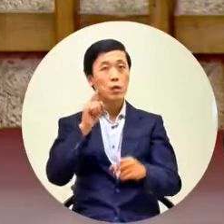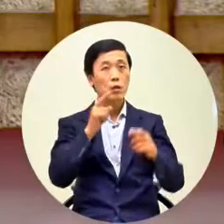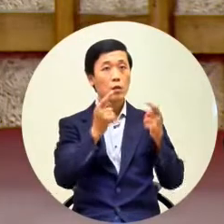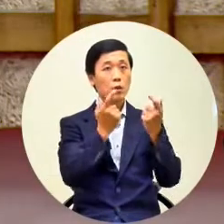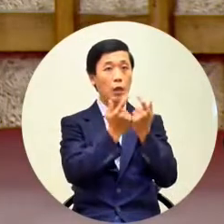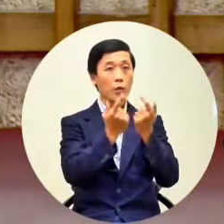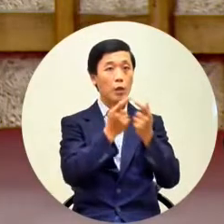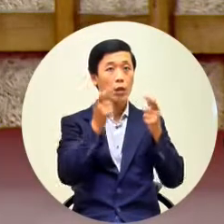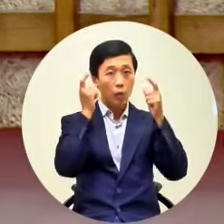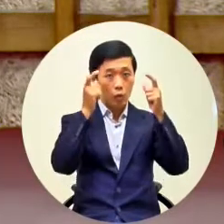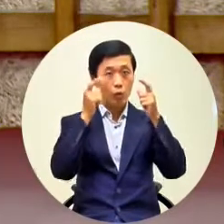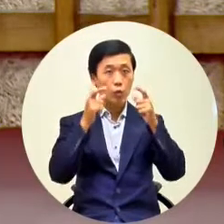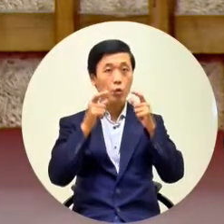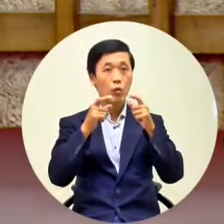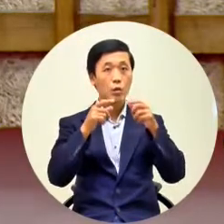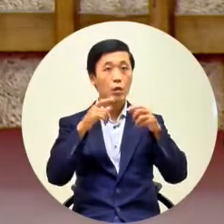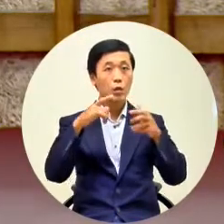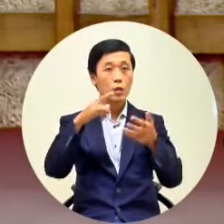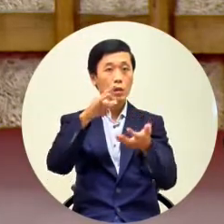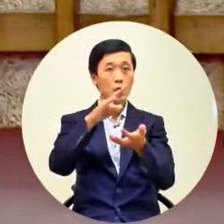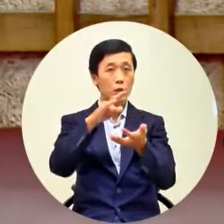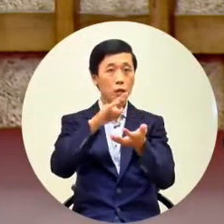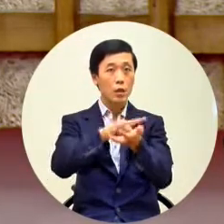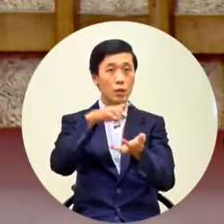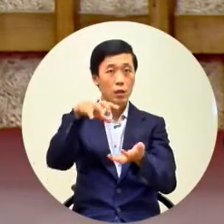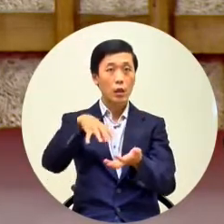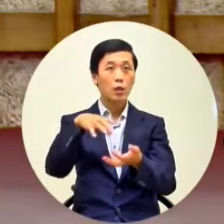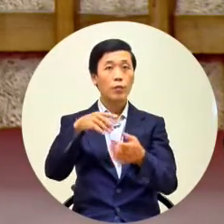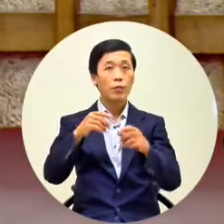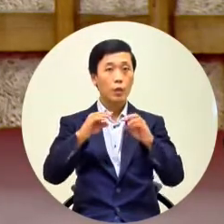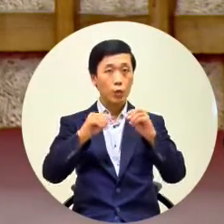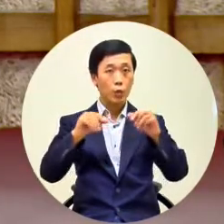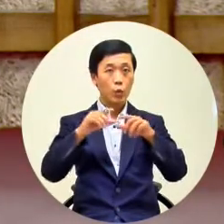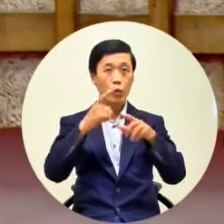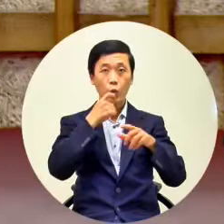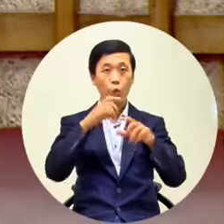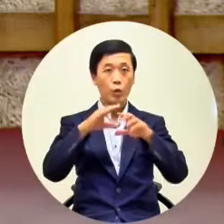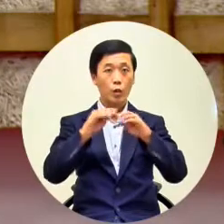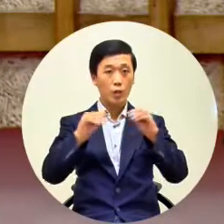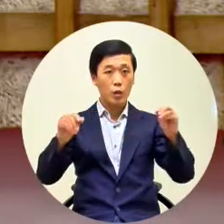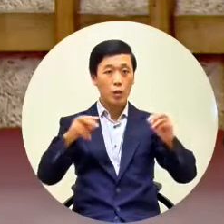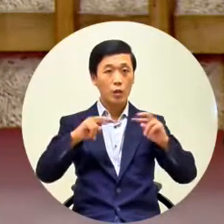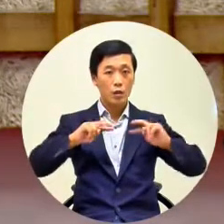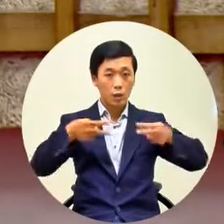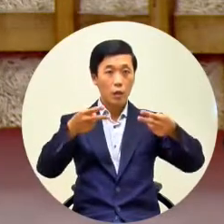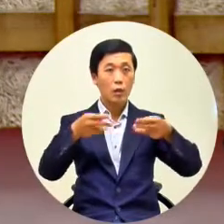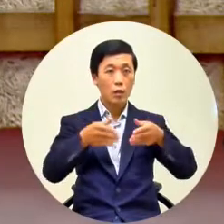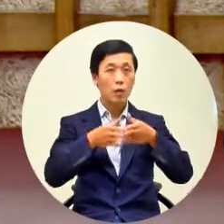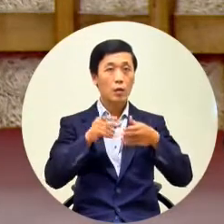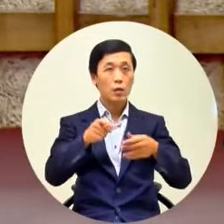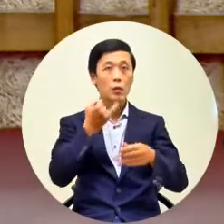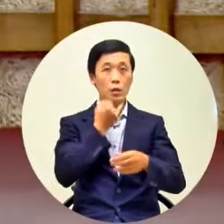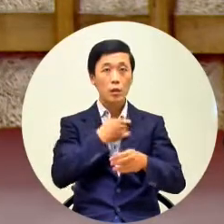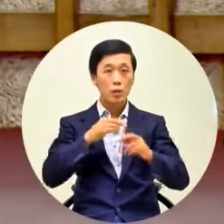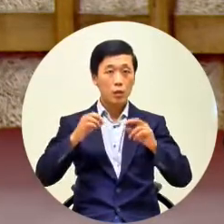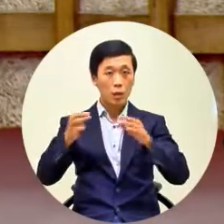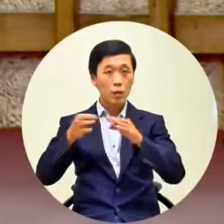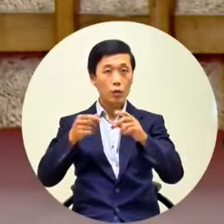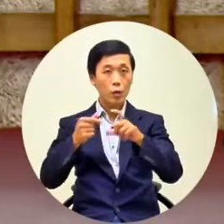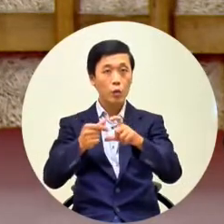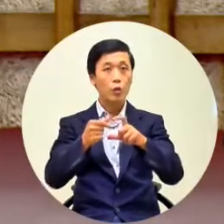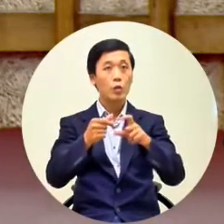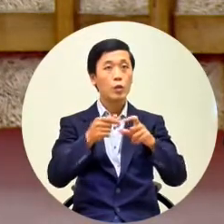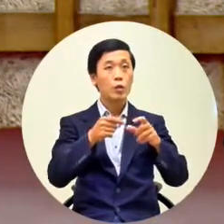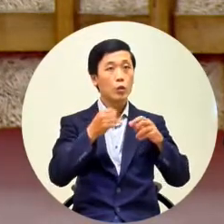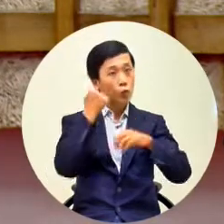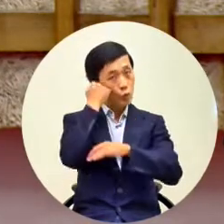么一大片的绿地，即将要进行整个重整，这里可能有商业区、有住宅区、有停车场用地等